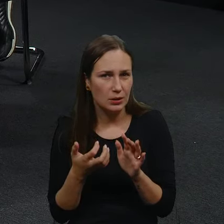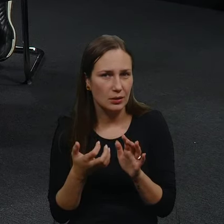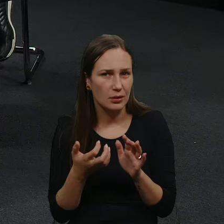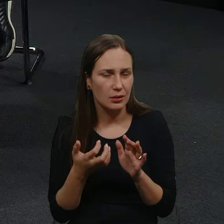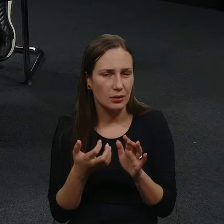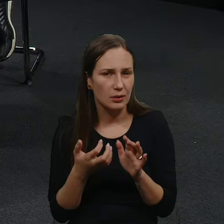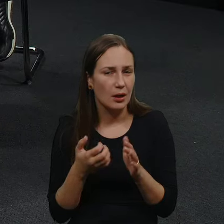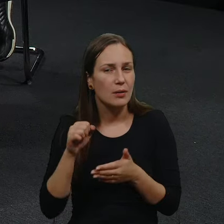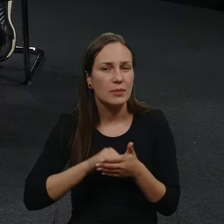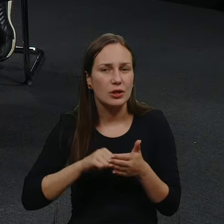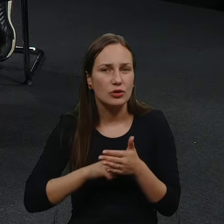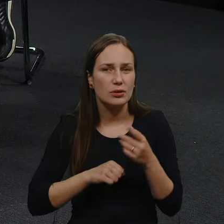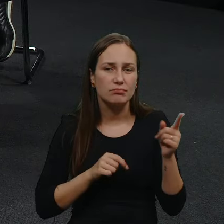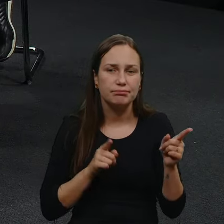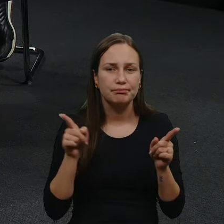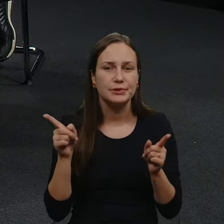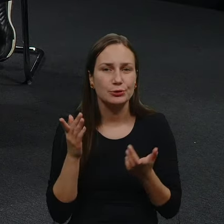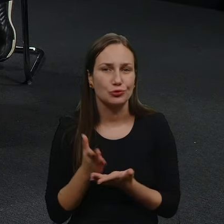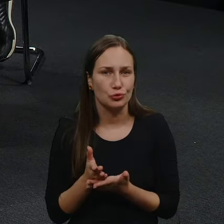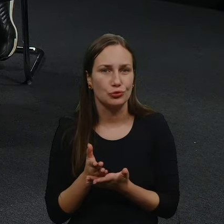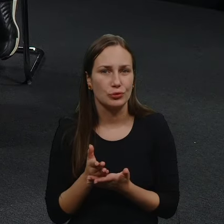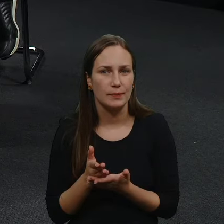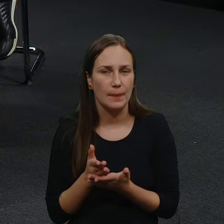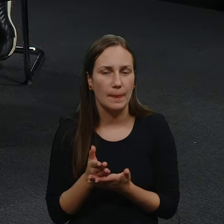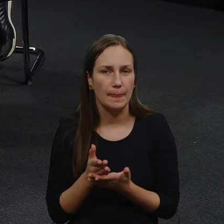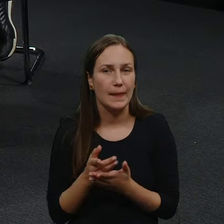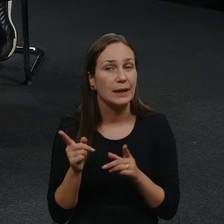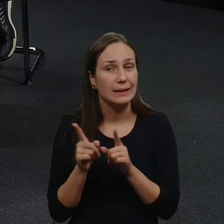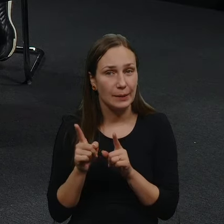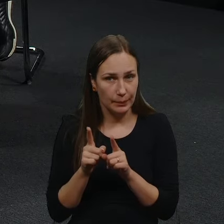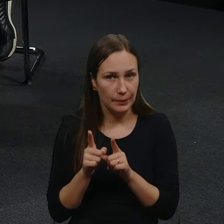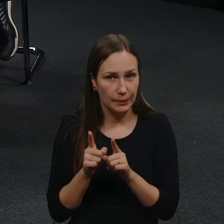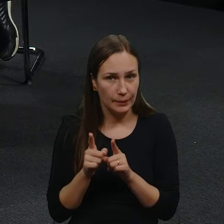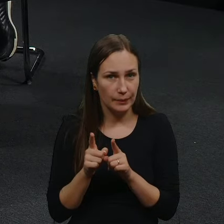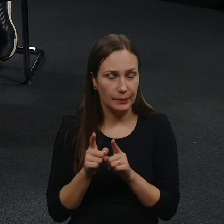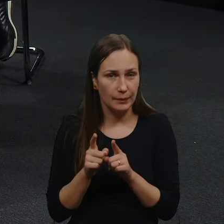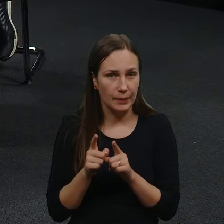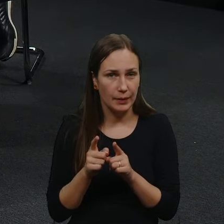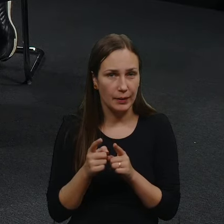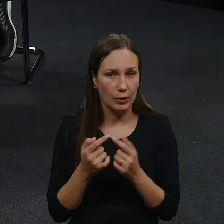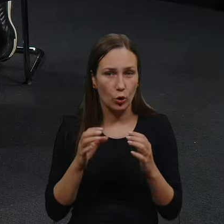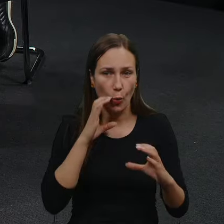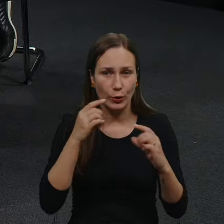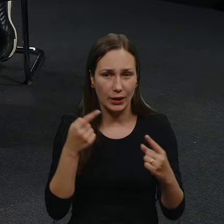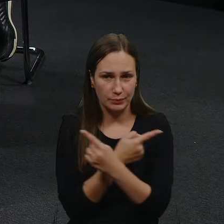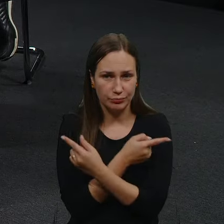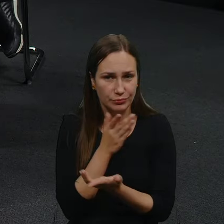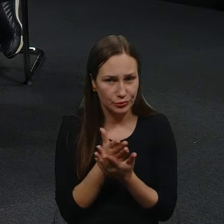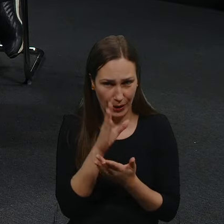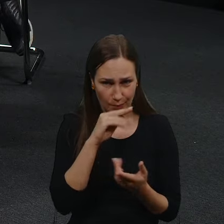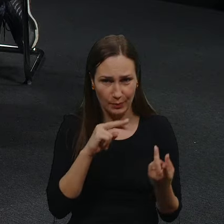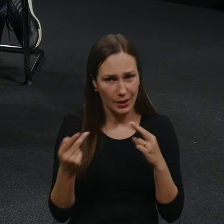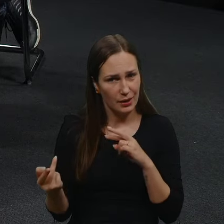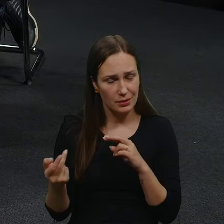gero, priežastis yra ir vienoje, ir kitoje pusėje. Kad, nes, ir dėl to atsiranda didžiulis nesusikalbėjimas. Ar, ne? Ar įmanoma kažką pakeisti?